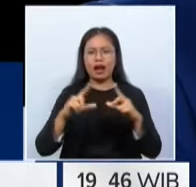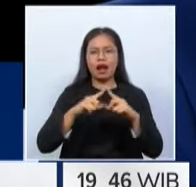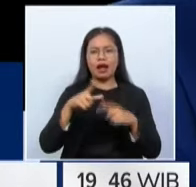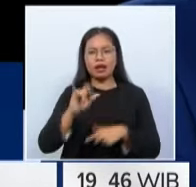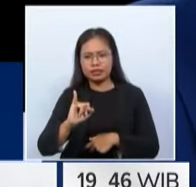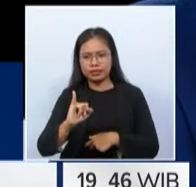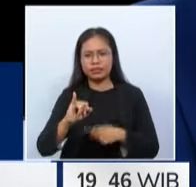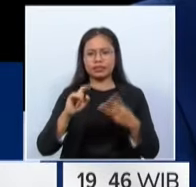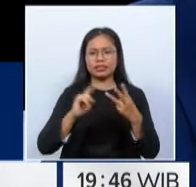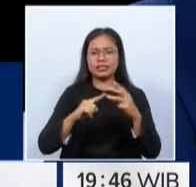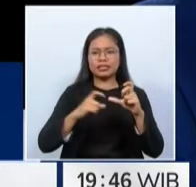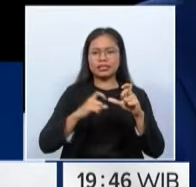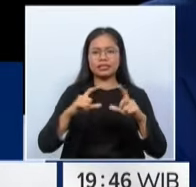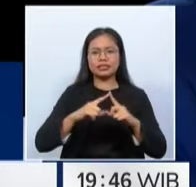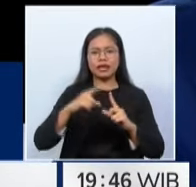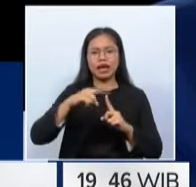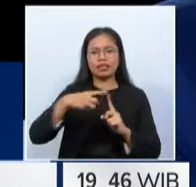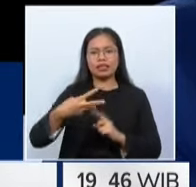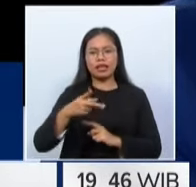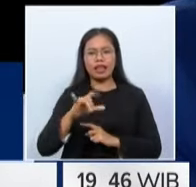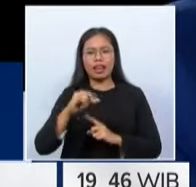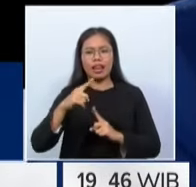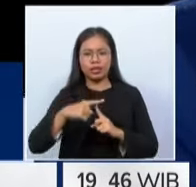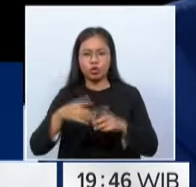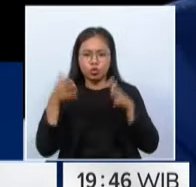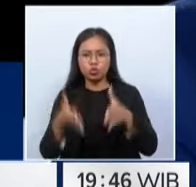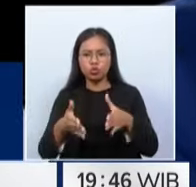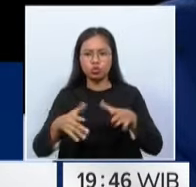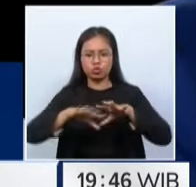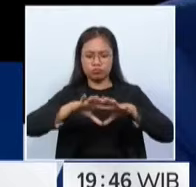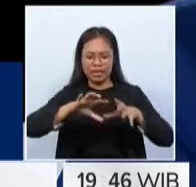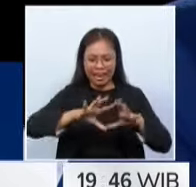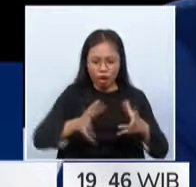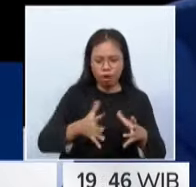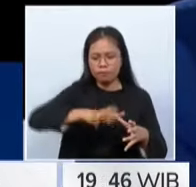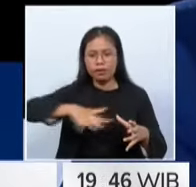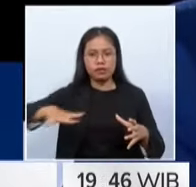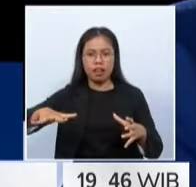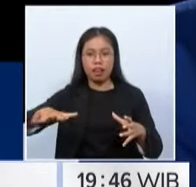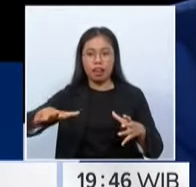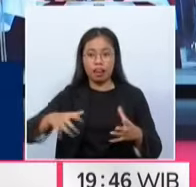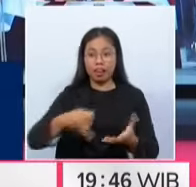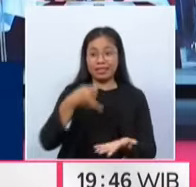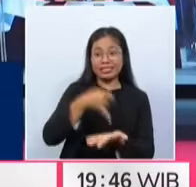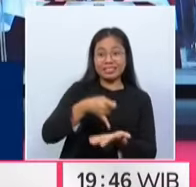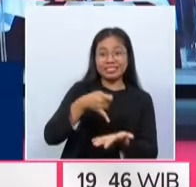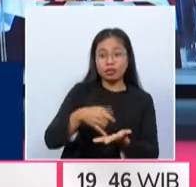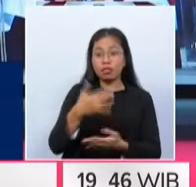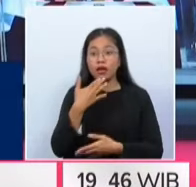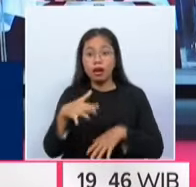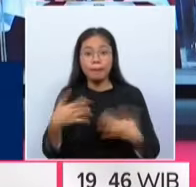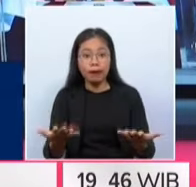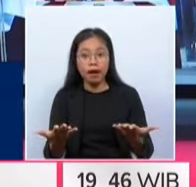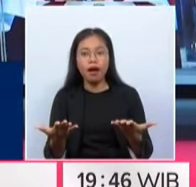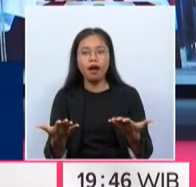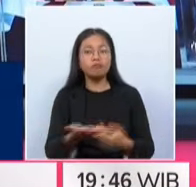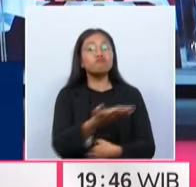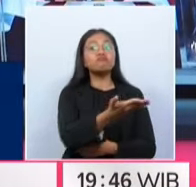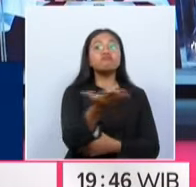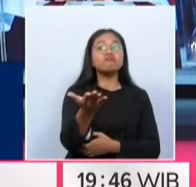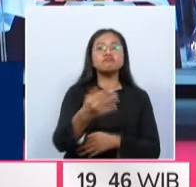untuk informasi geospasial pertanyaannya Apa kebijakan paslon untuk